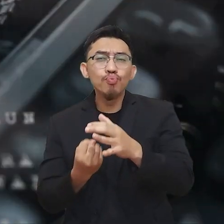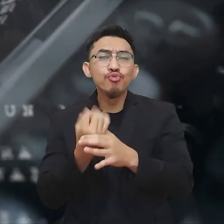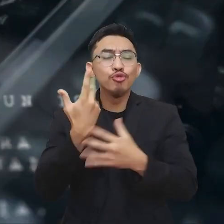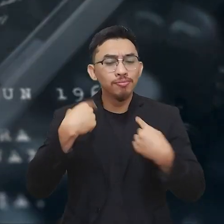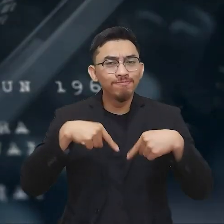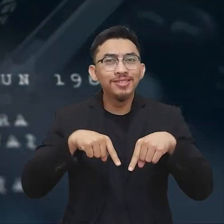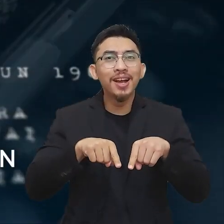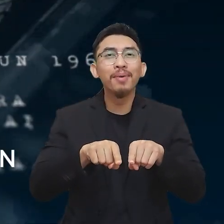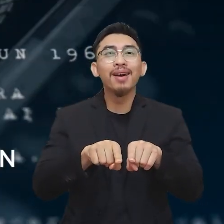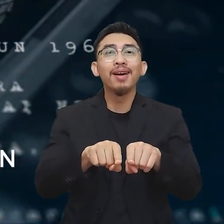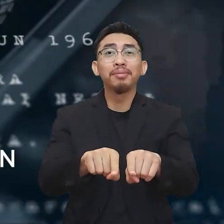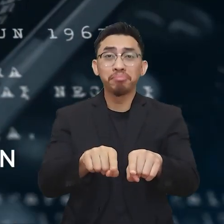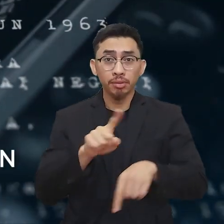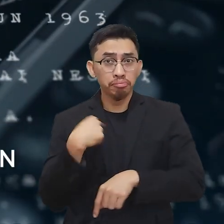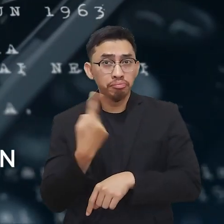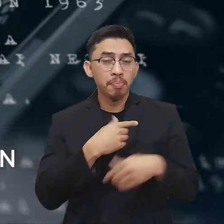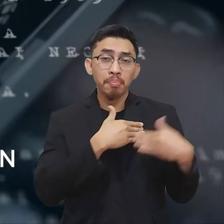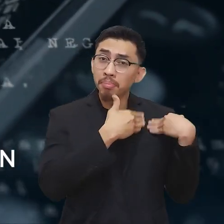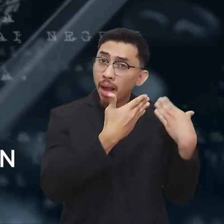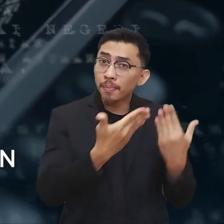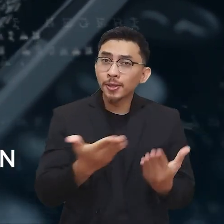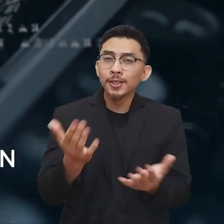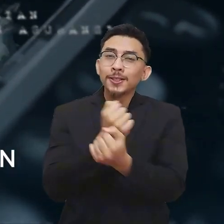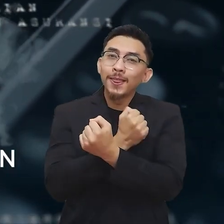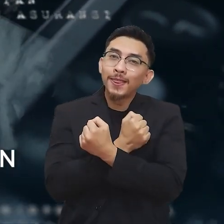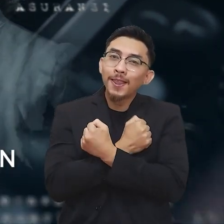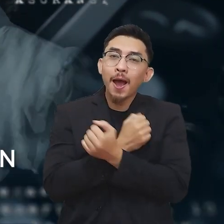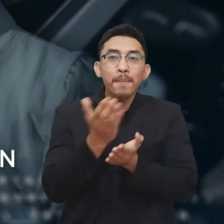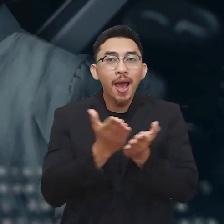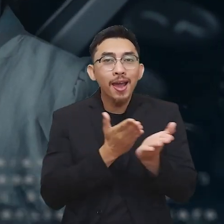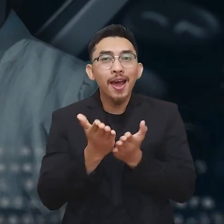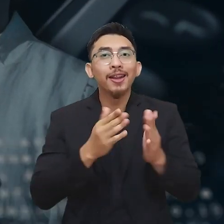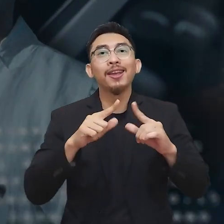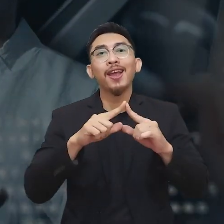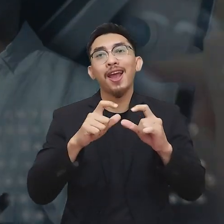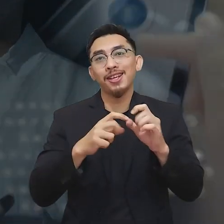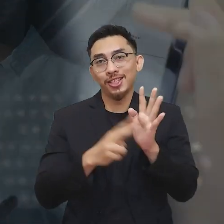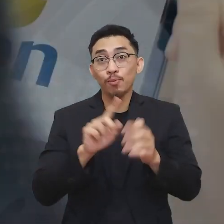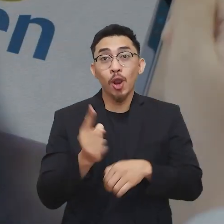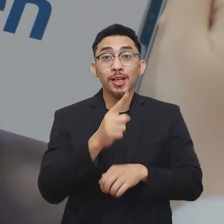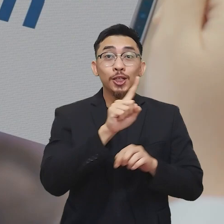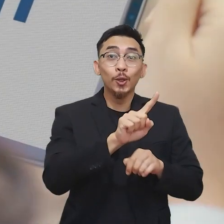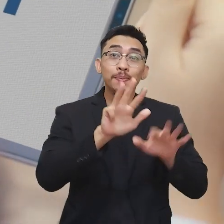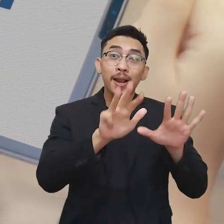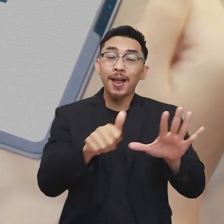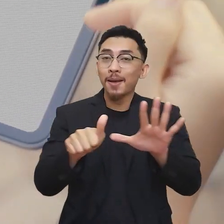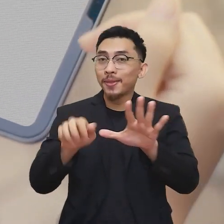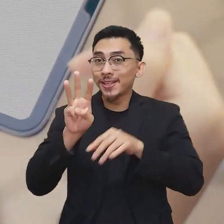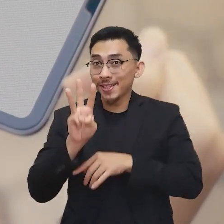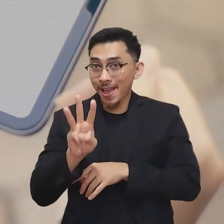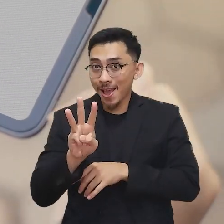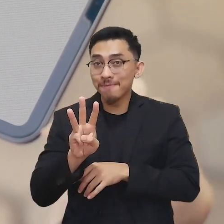bertumbuh bersama. Kami hadir dengan setia melayani ASN sejak 1963.